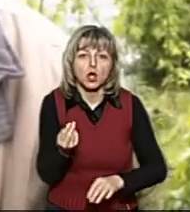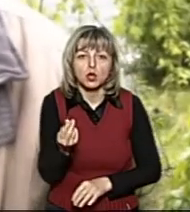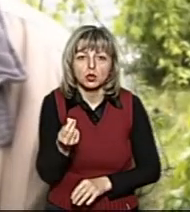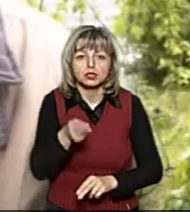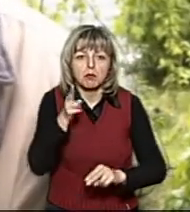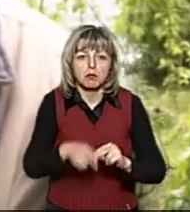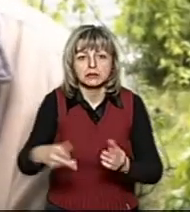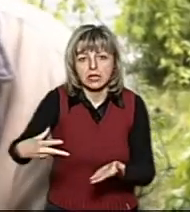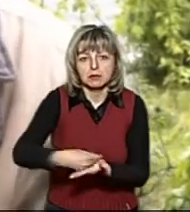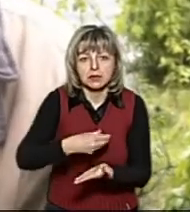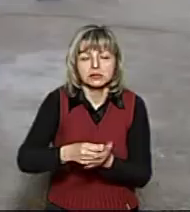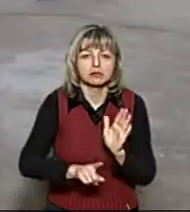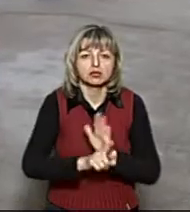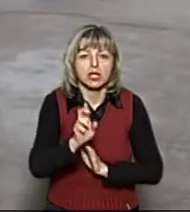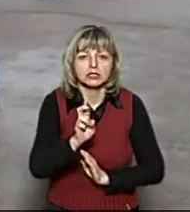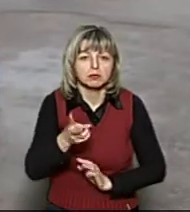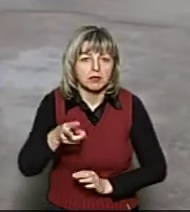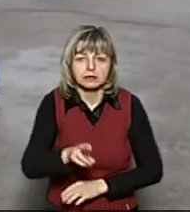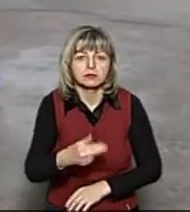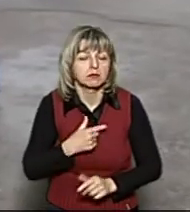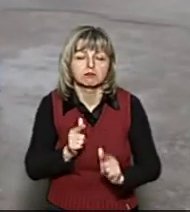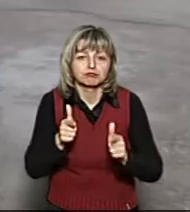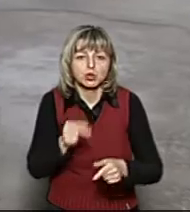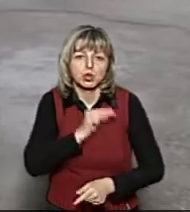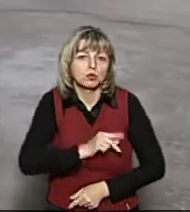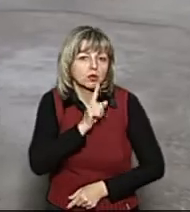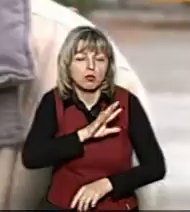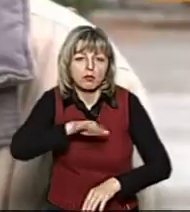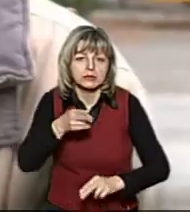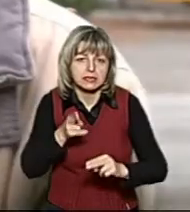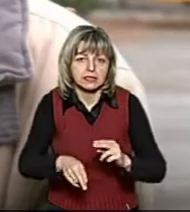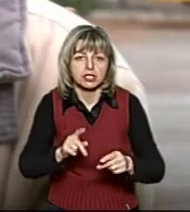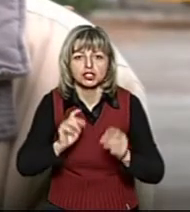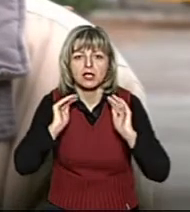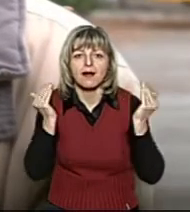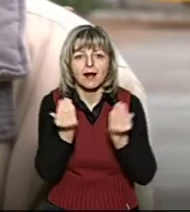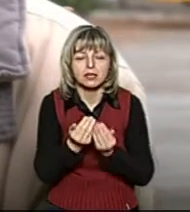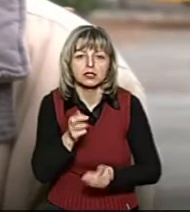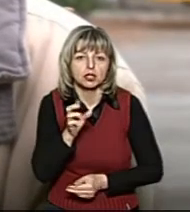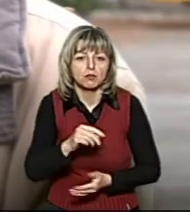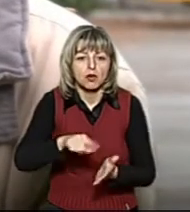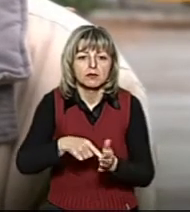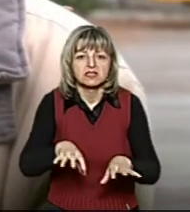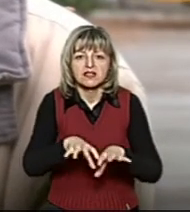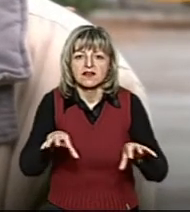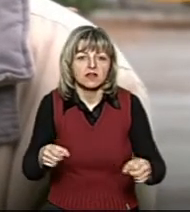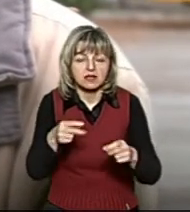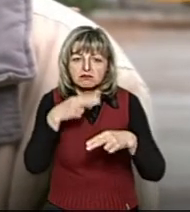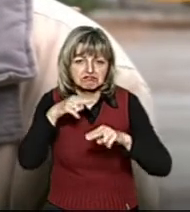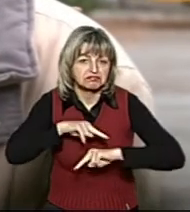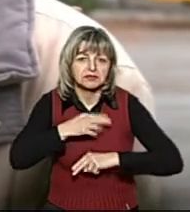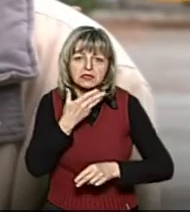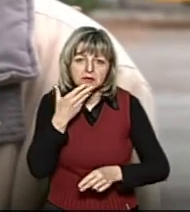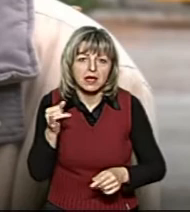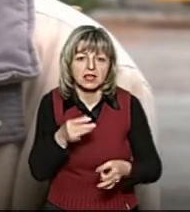гроші перестали платити з березня. Ми не вийдемо на роботу по закінченню карантину, оскільки міська влада не звертає на нас уваги